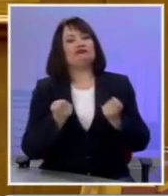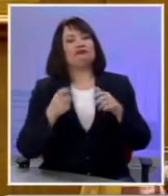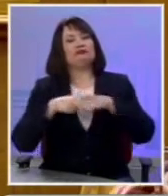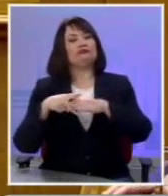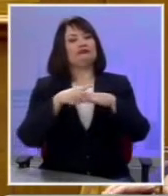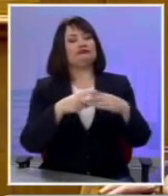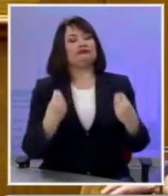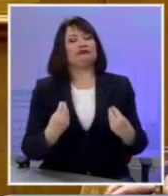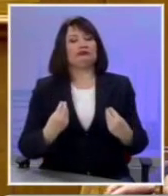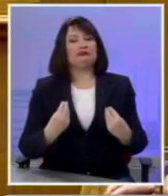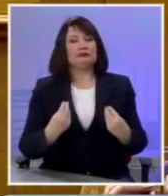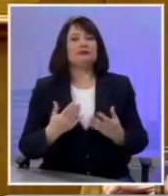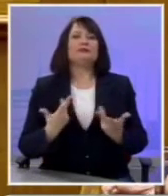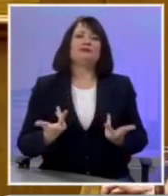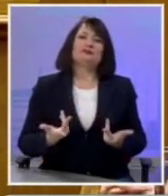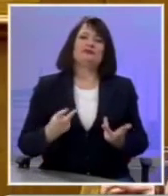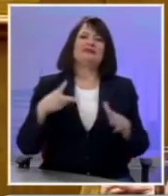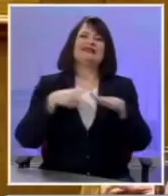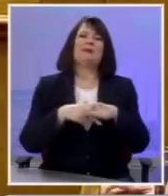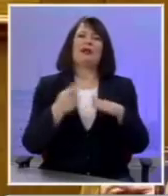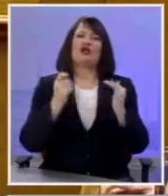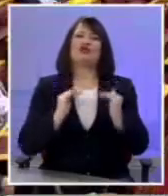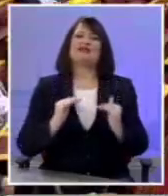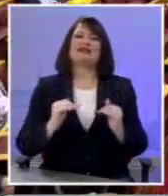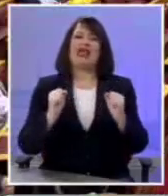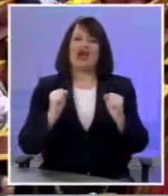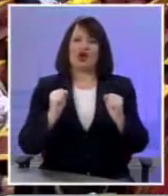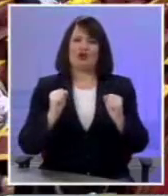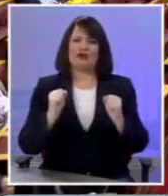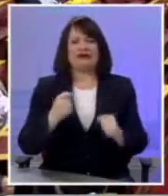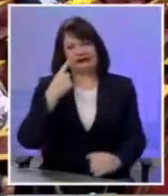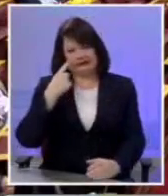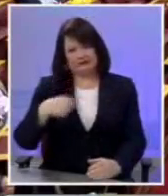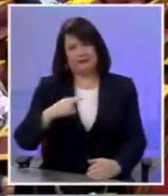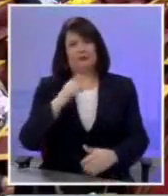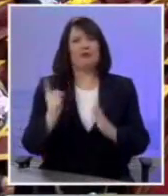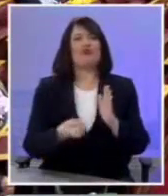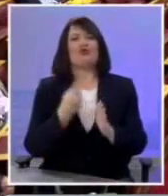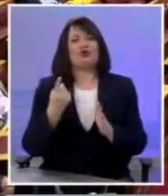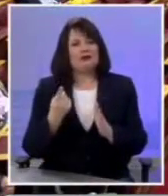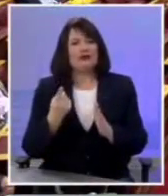τραπεζών, αλλά και του ΤΑΦΧΙ ΣΥΓΜΑ, ενώ προβλέπεται για πρώτη φορά